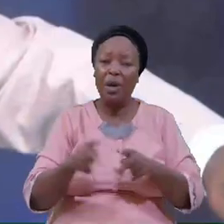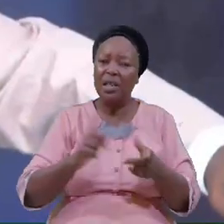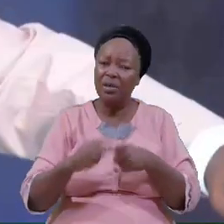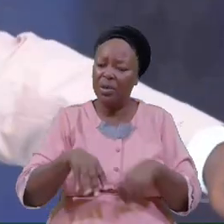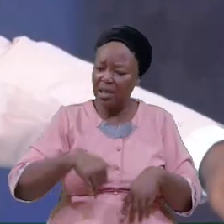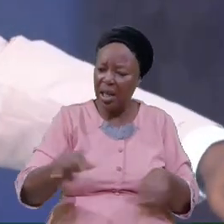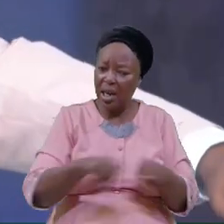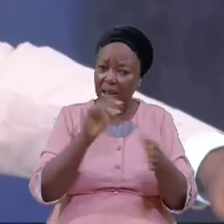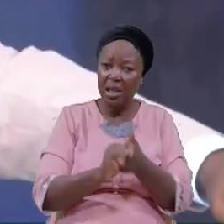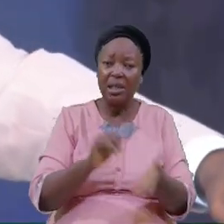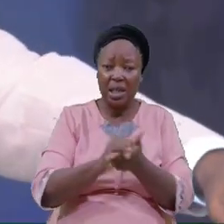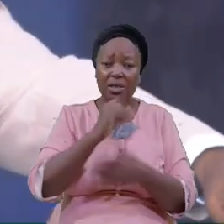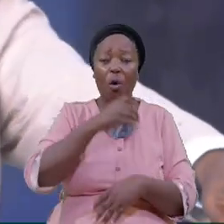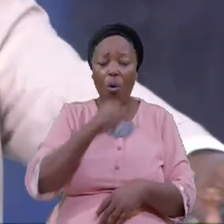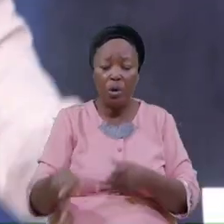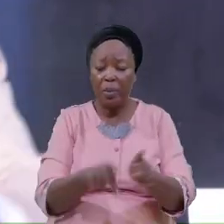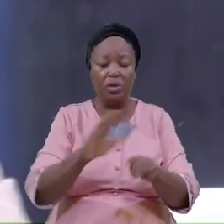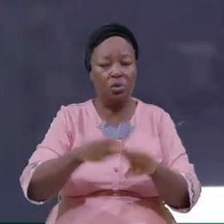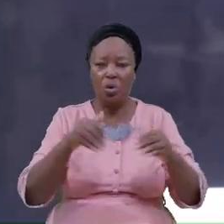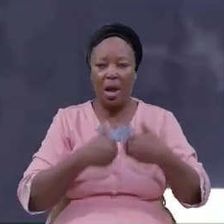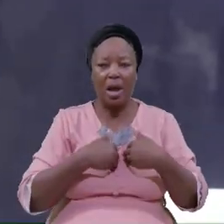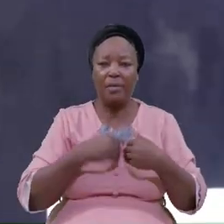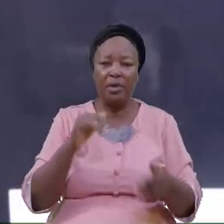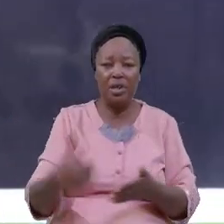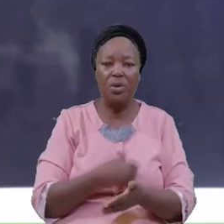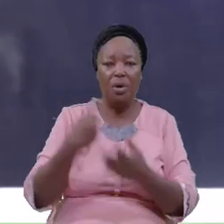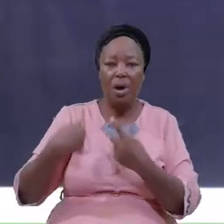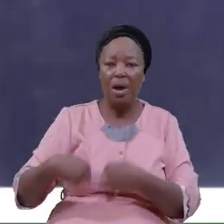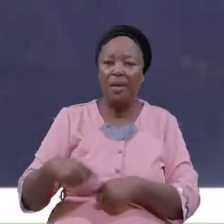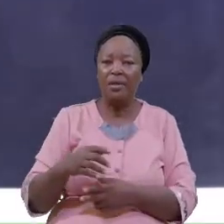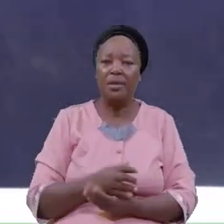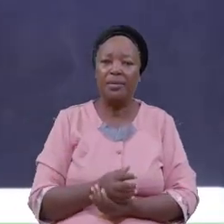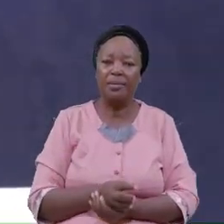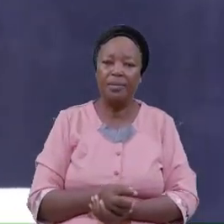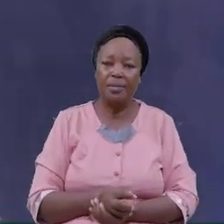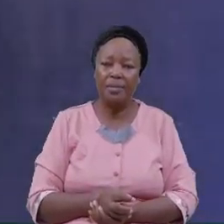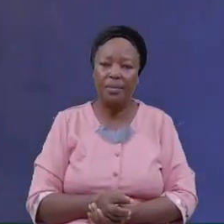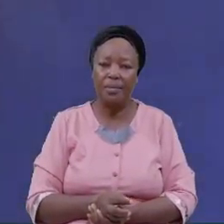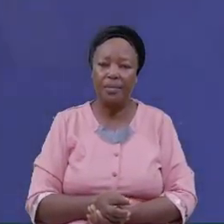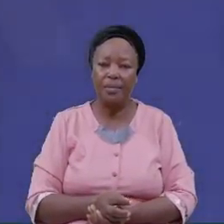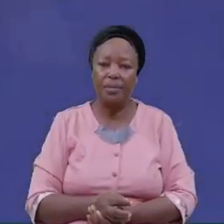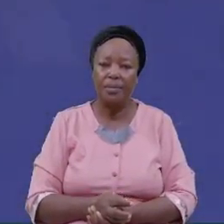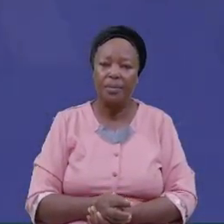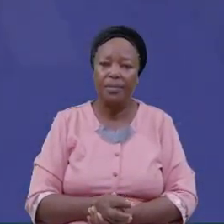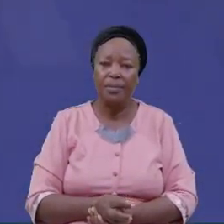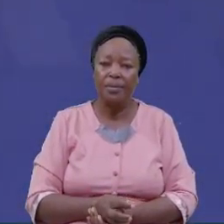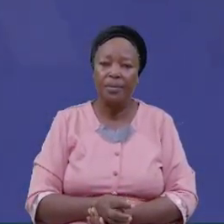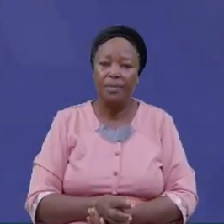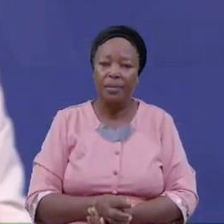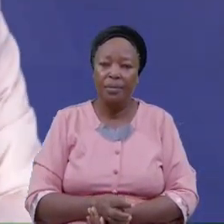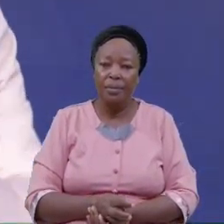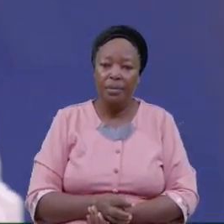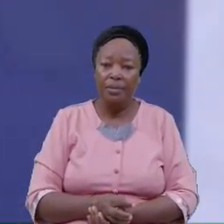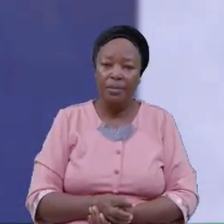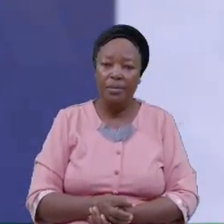have the new heart. Si les anciennes habitudes qui vous poussent au péché sont encore là, parce que quand les gens viennent, ils ne parlent pas à la cause de leur position, de leur beauté,